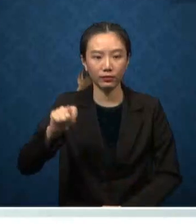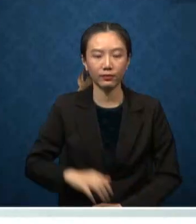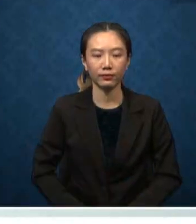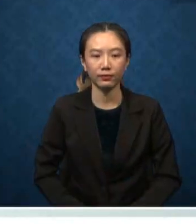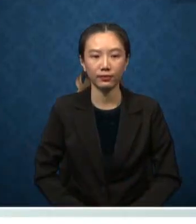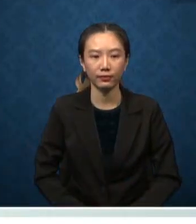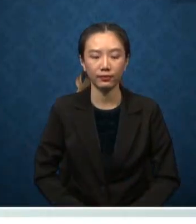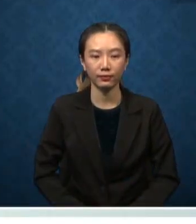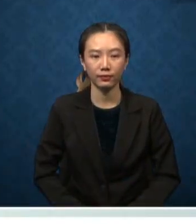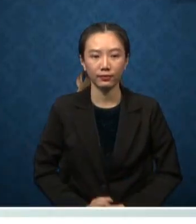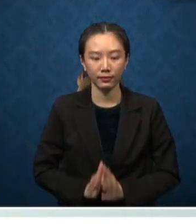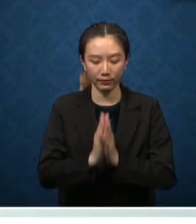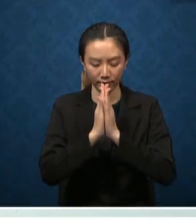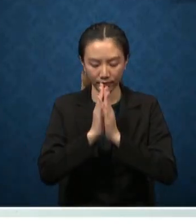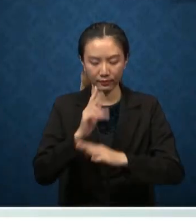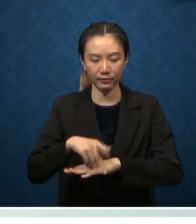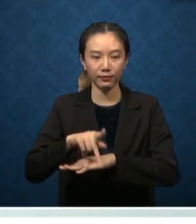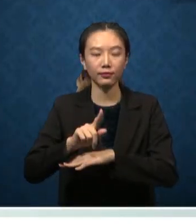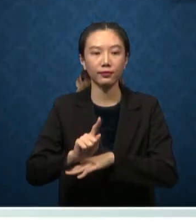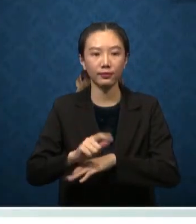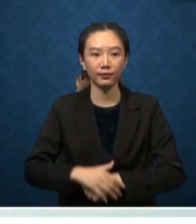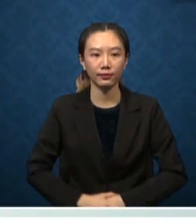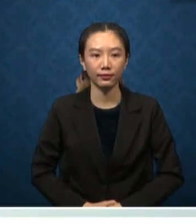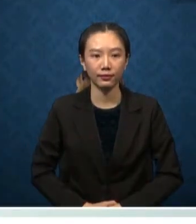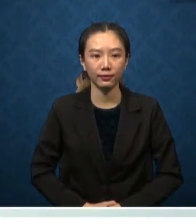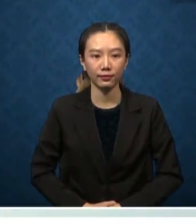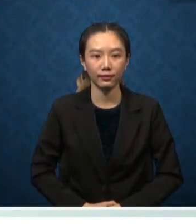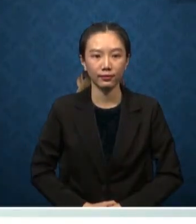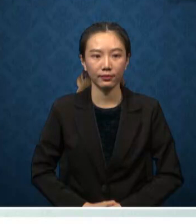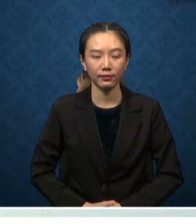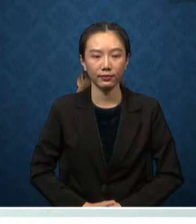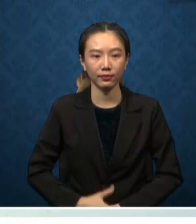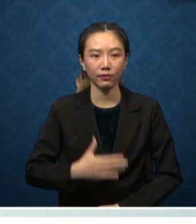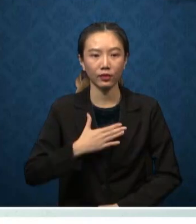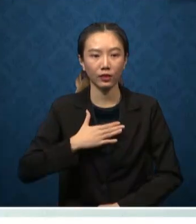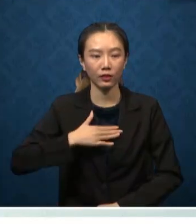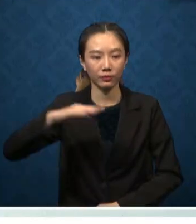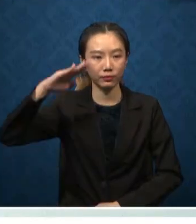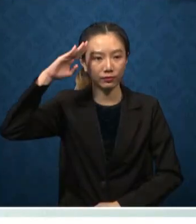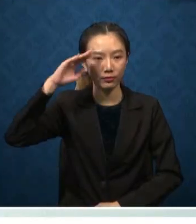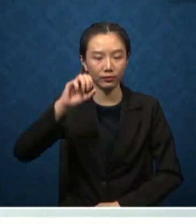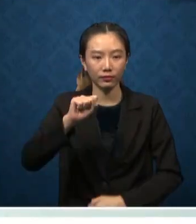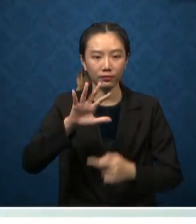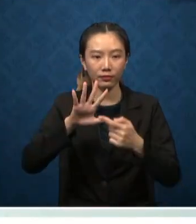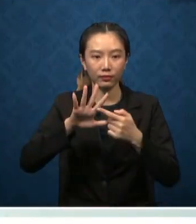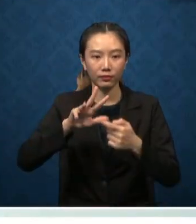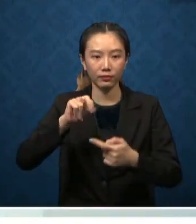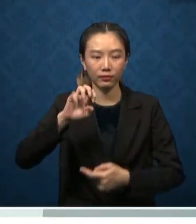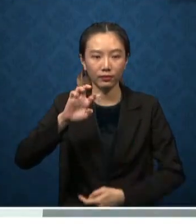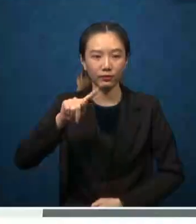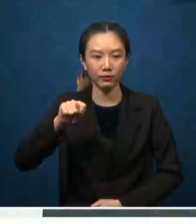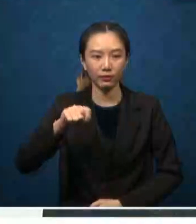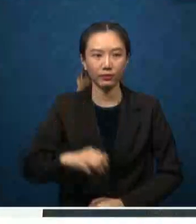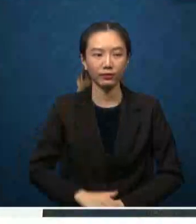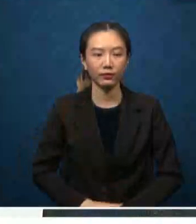เรียนท่านประธานวุฒิสภาที่เคารพผมพลตำรวจโทสานิทมหถาว